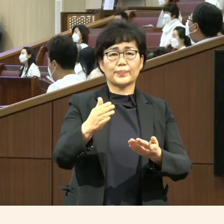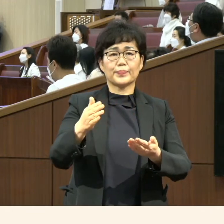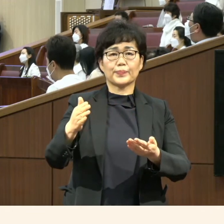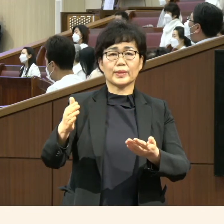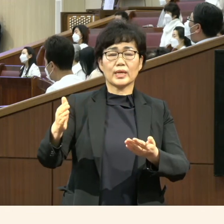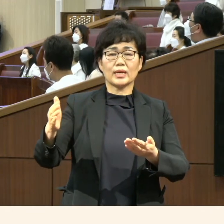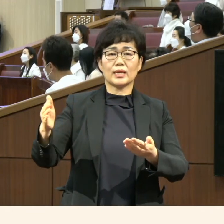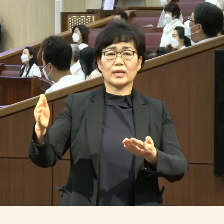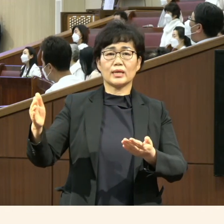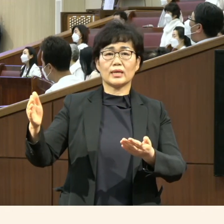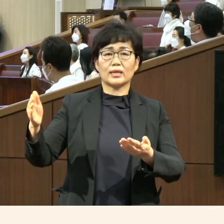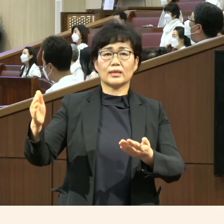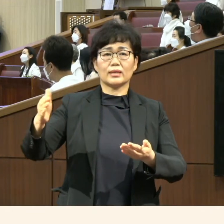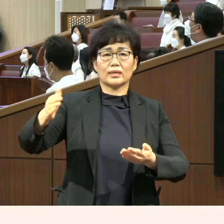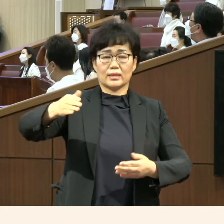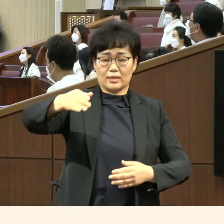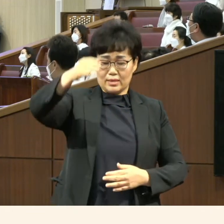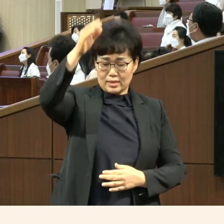가없네.